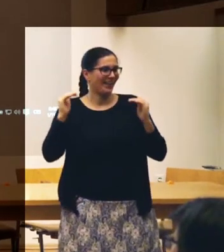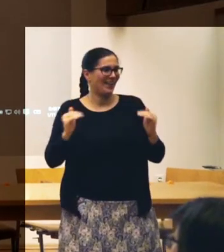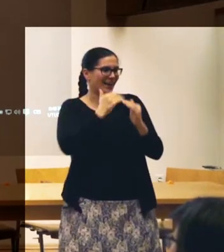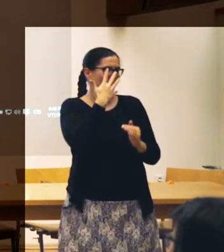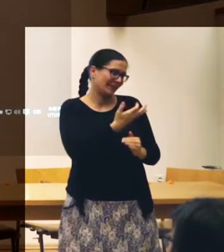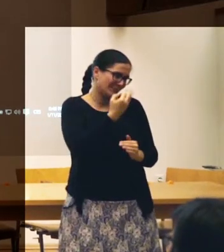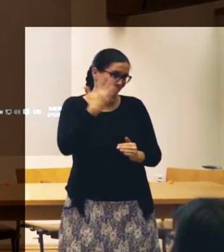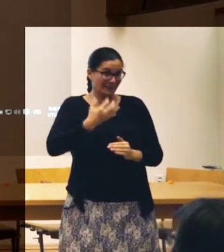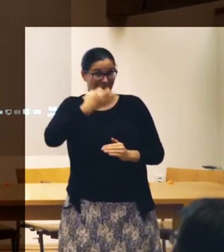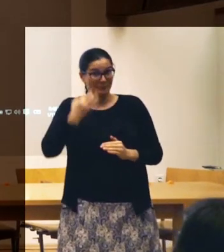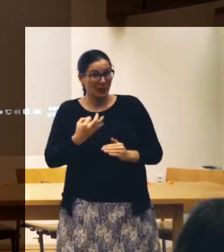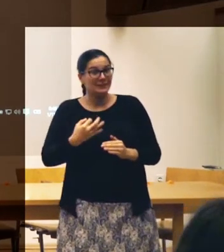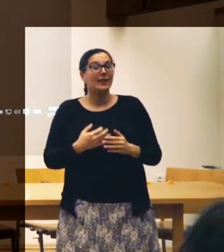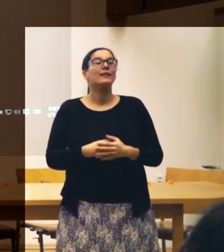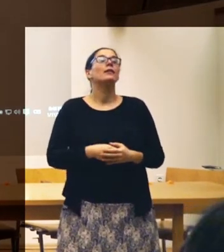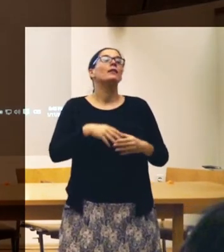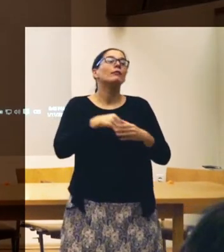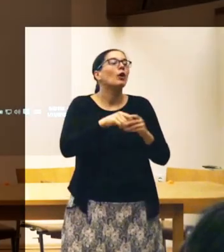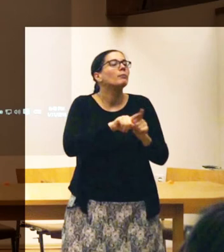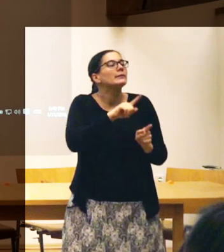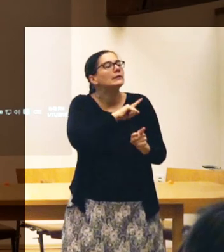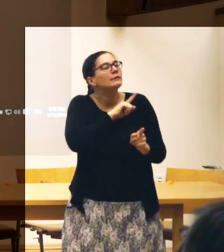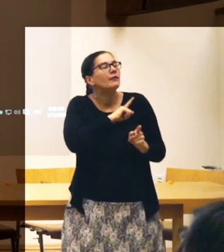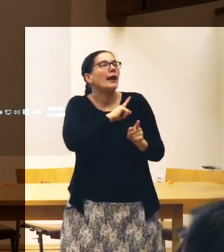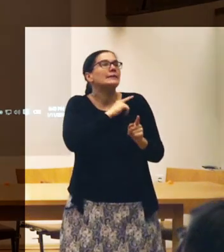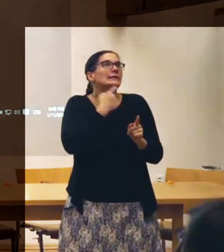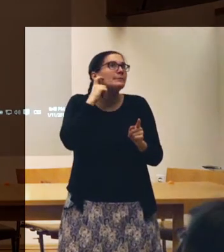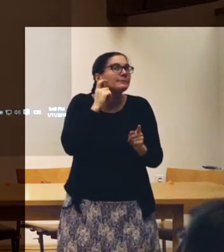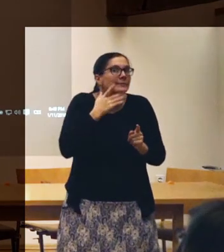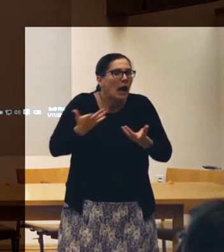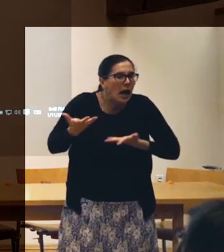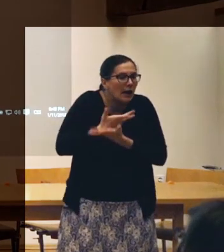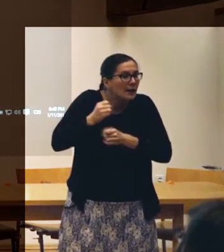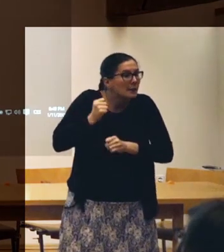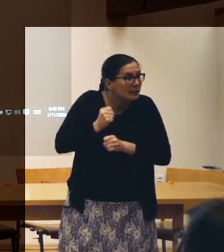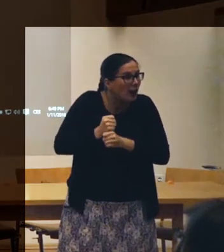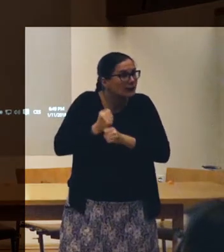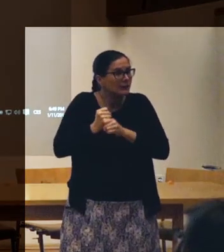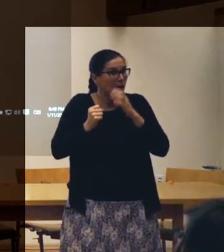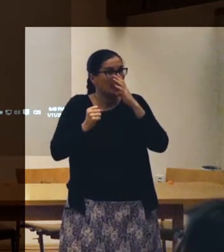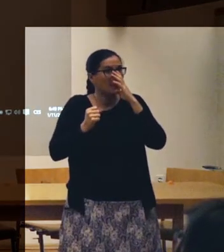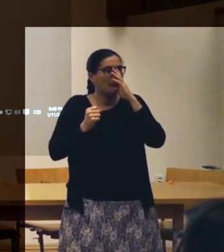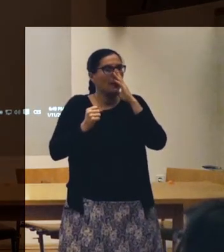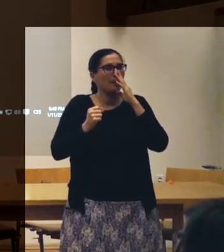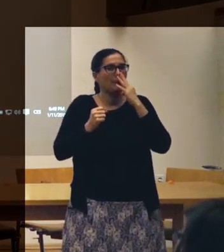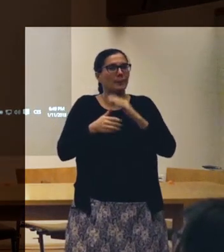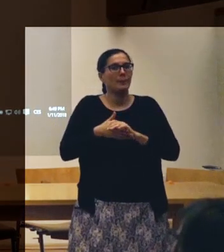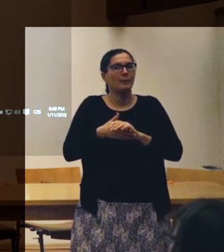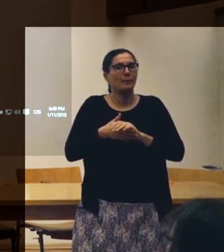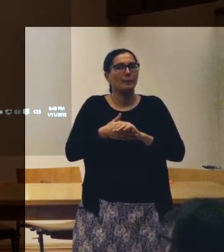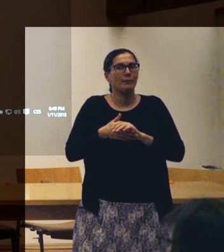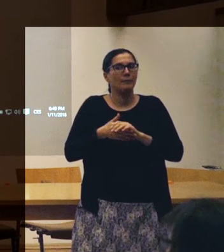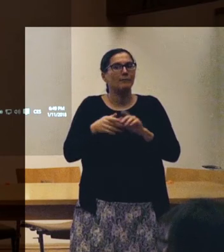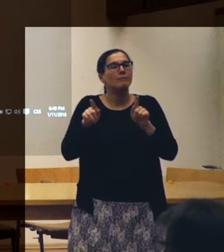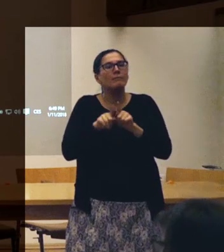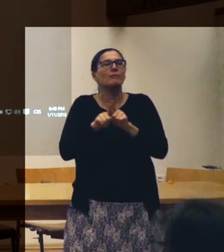vlastne vo vlastnej praxi reflektovať alebo byť seba reflexívny voči tomu, ako fungujeme, byť reflexívny vlastne k prevádzke súčasného umenia,